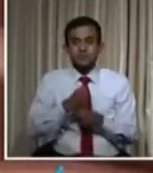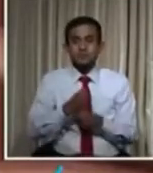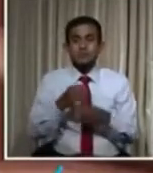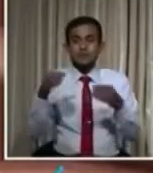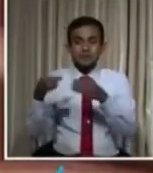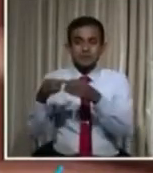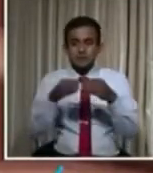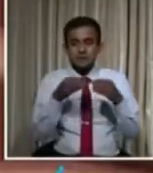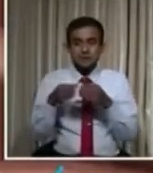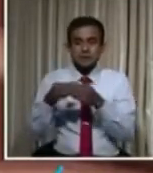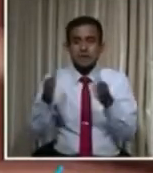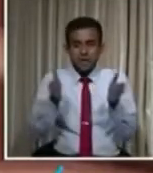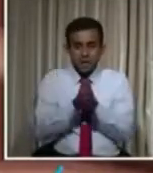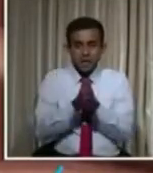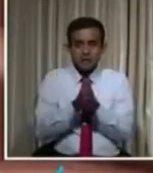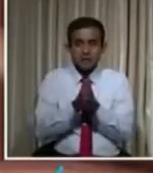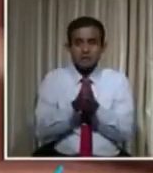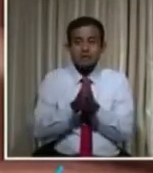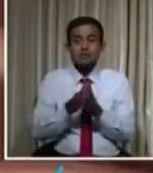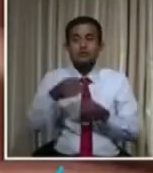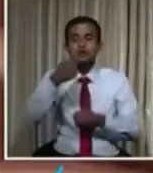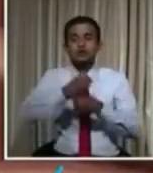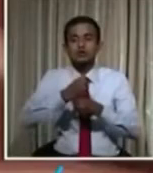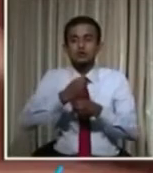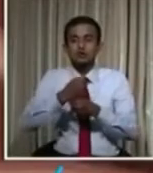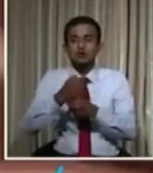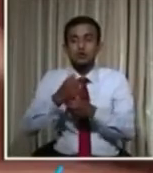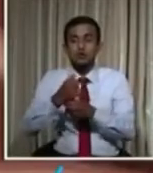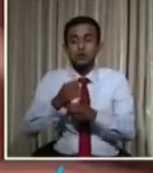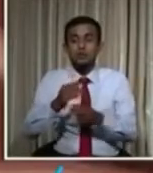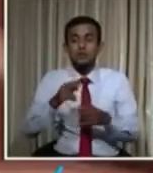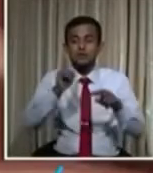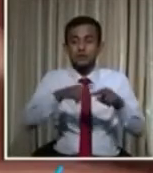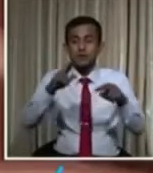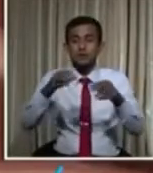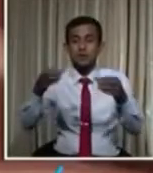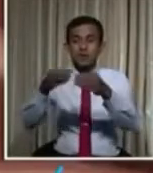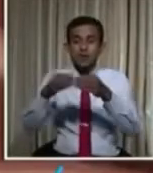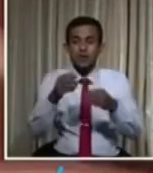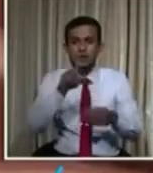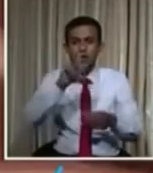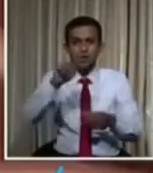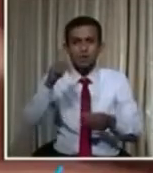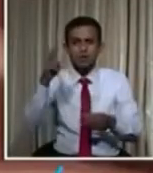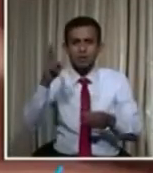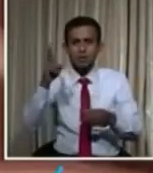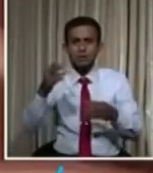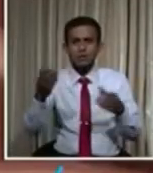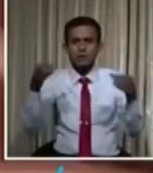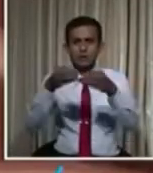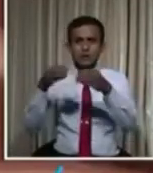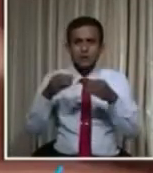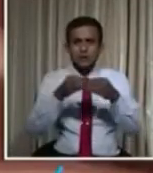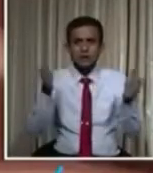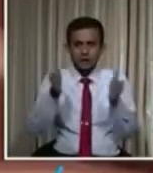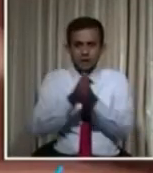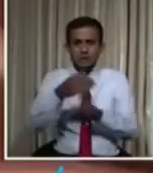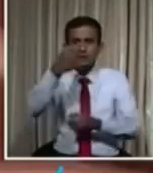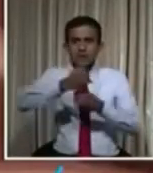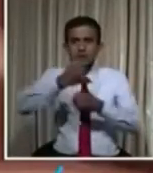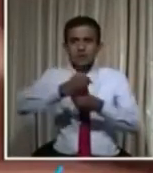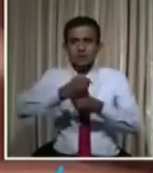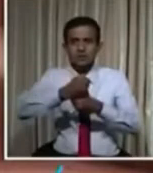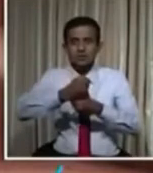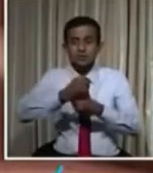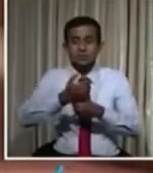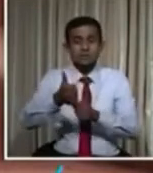ආණ්ඩුවක්. පොදු ජන පෙරමුණ සහ අනිත් මිත්‍ර දේශපාලන පක්ෂ 11ක් 12ක් එකතු වෙච්ච ආණ්ඩුවක් මේ ආණ්ඩුවක්. ඒක නිසා